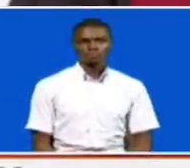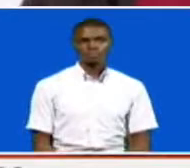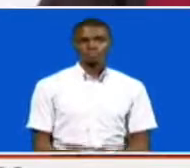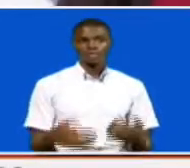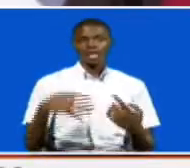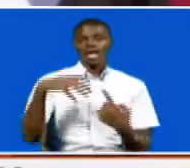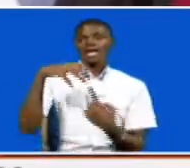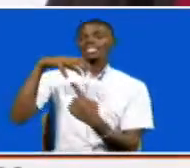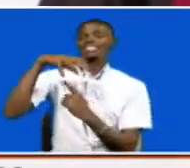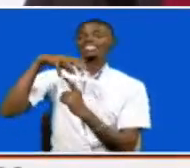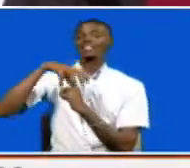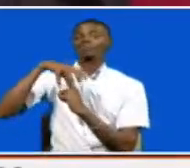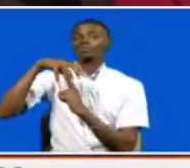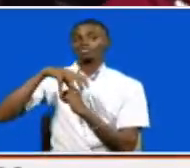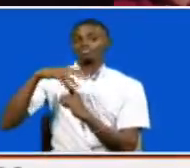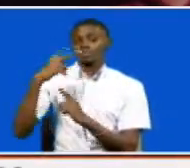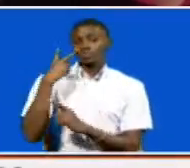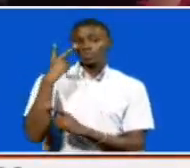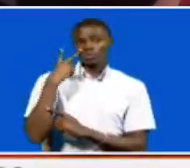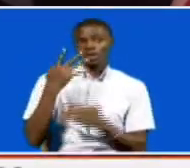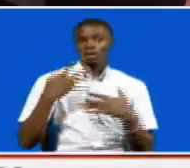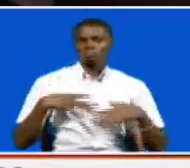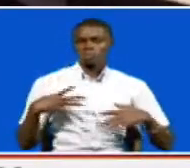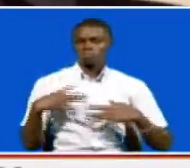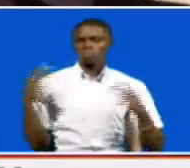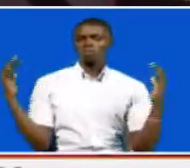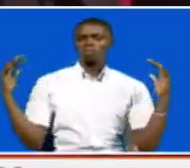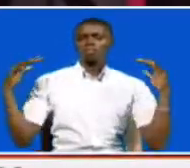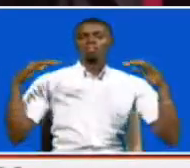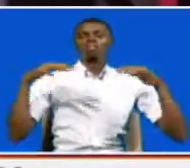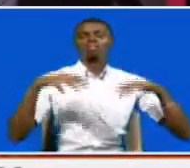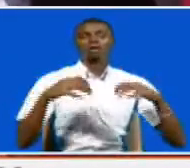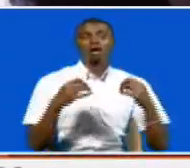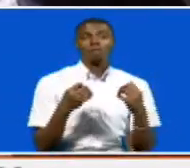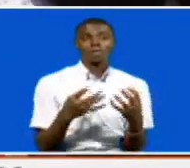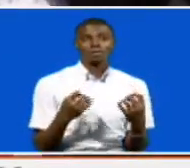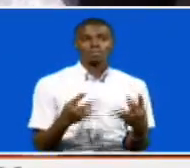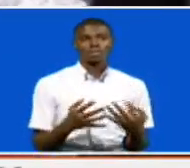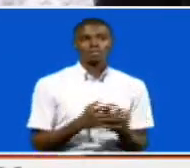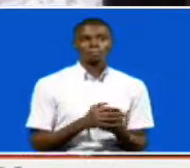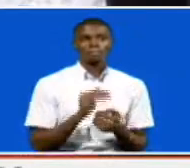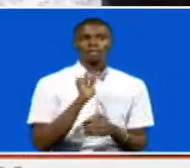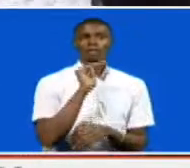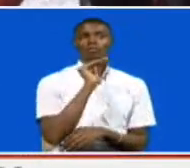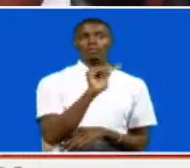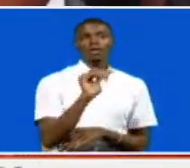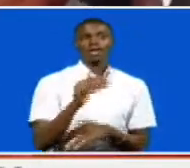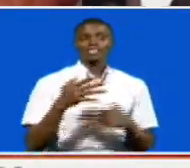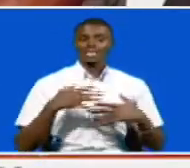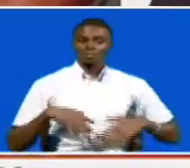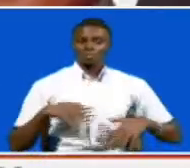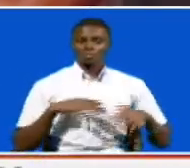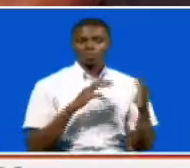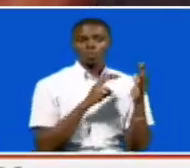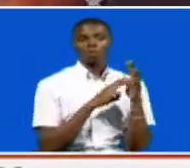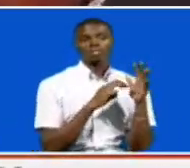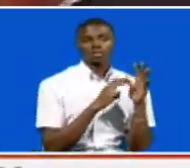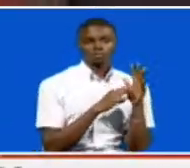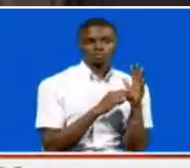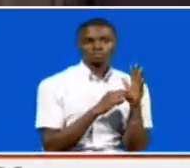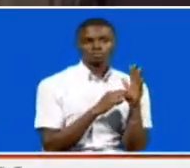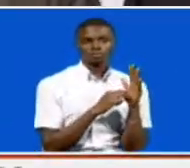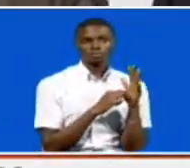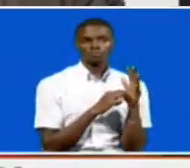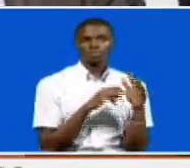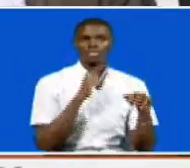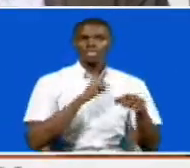Championship. Na mkiona hapa watu wamekuja kwa wingi, ninauliza watu wa Machakos, saa